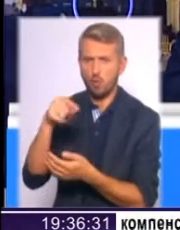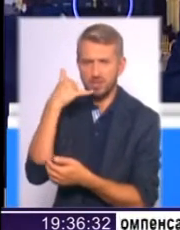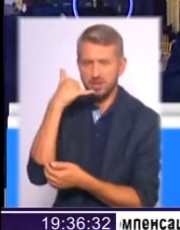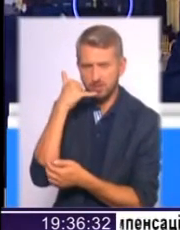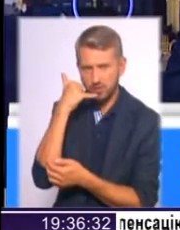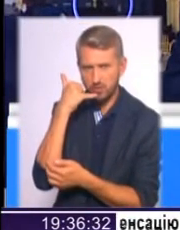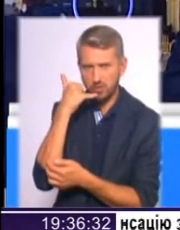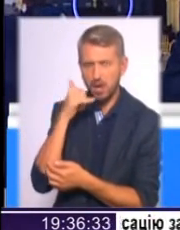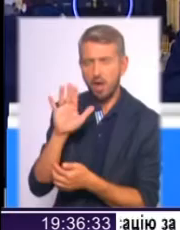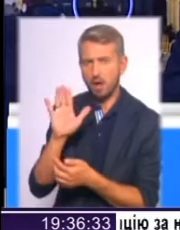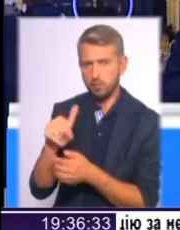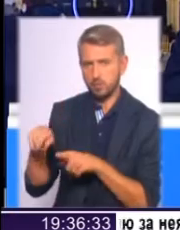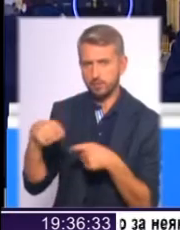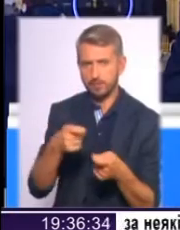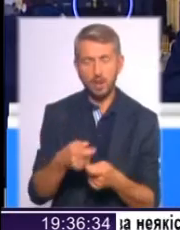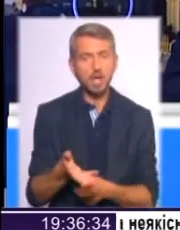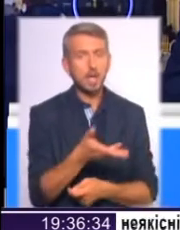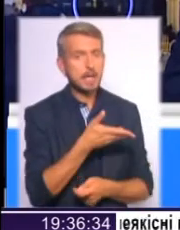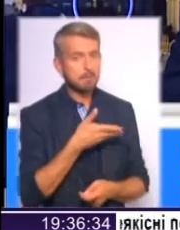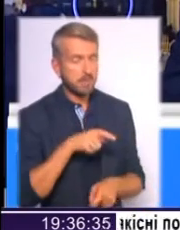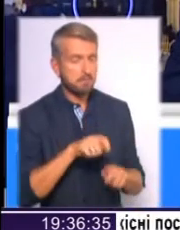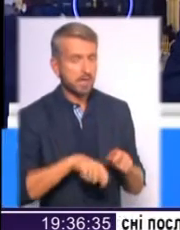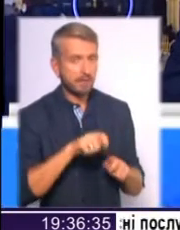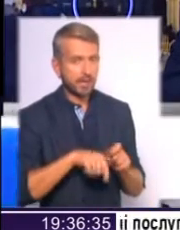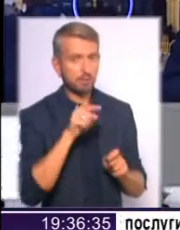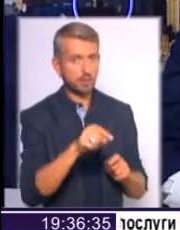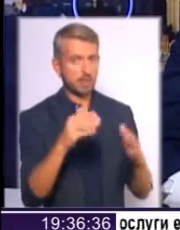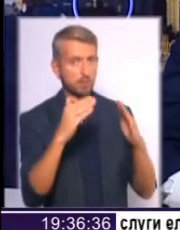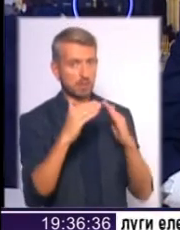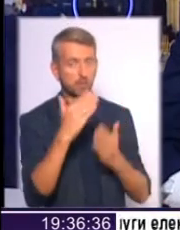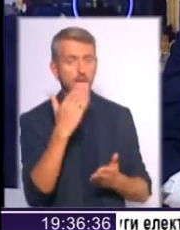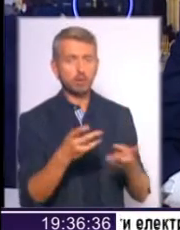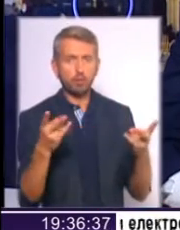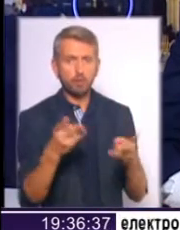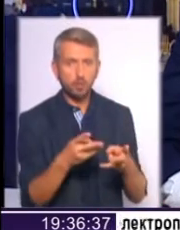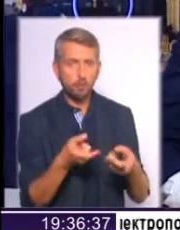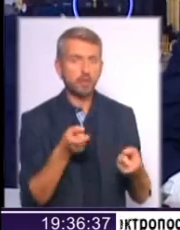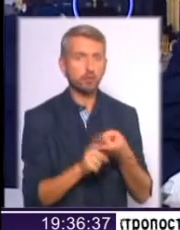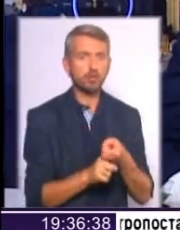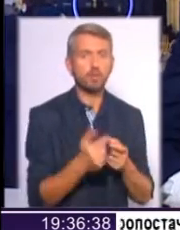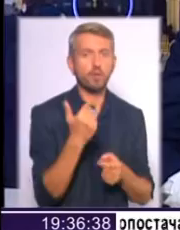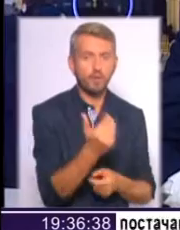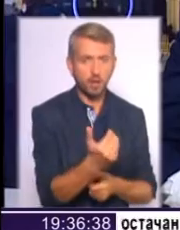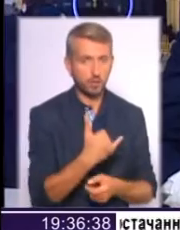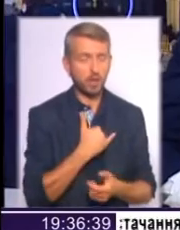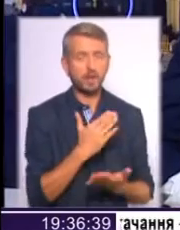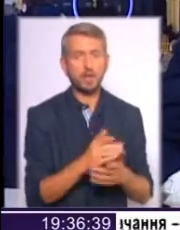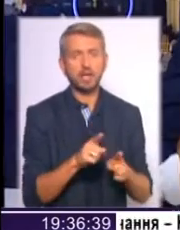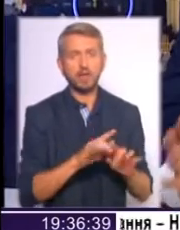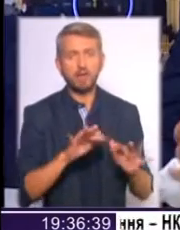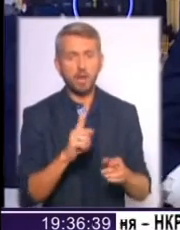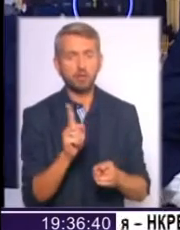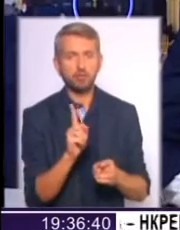в будь-якому випадку краще. Ми перевіримо саме цей будинок. Ага. Якщо необхідно, підключимо і вас. І такі у нас випадки є, що